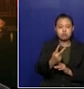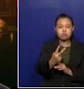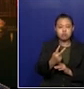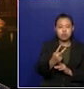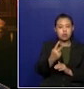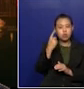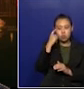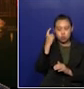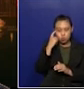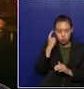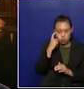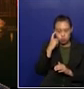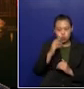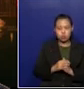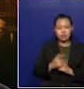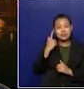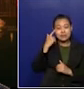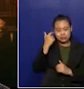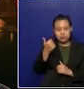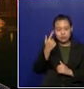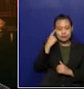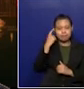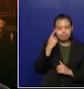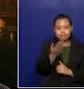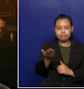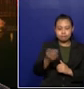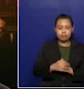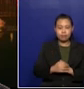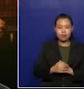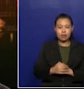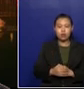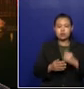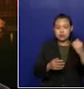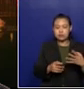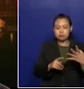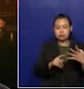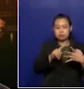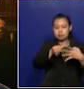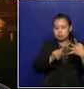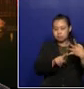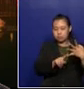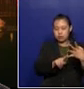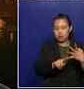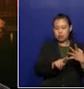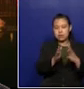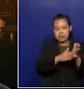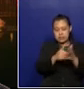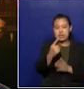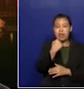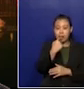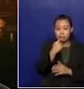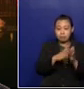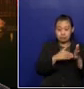าพเดียวผมว่าคนฉลาดอย่างท่านเข้าใจแน่นอนฮะแต่ท่านไปดูข้อ4เนี่ยเงินมันไหลเข้าไปเนี่ยชิมช